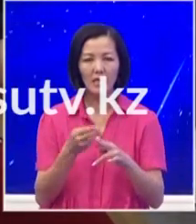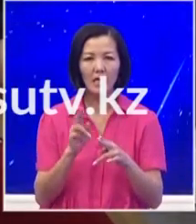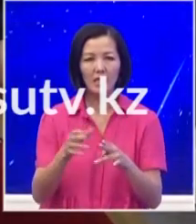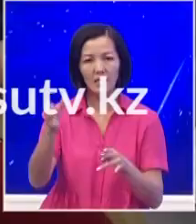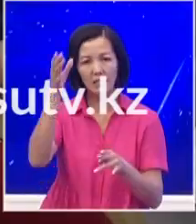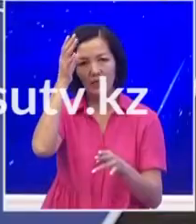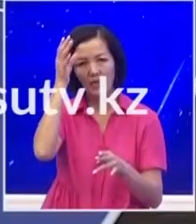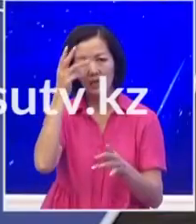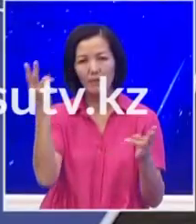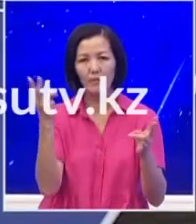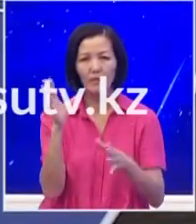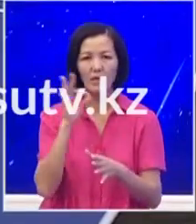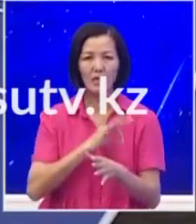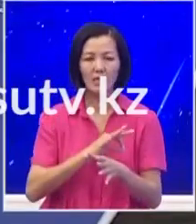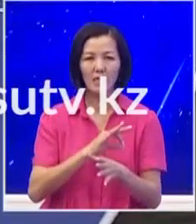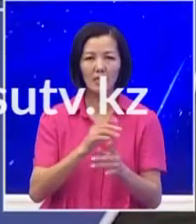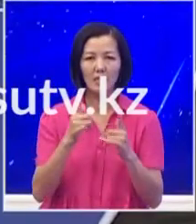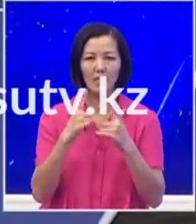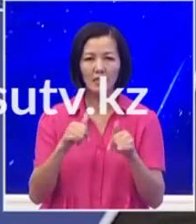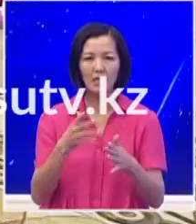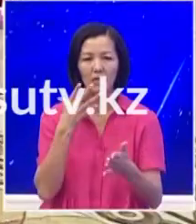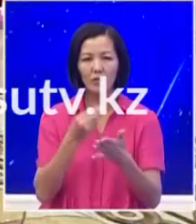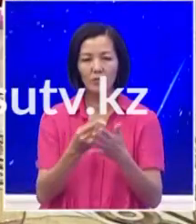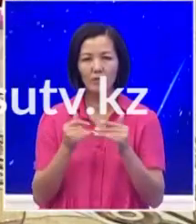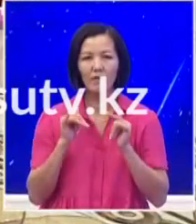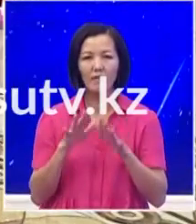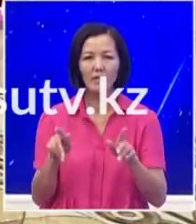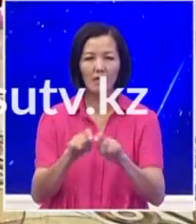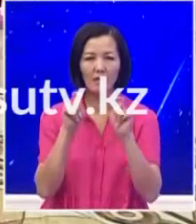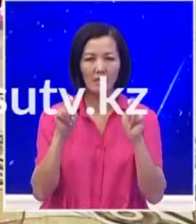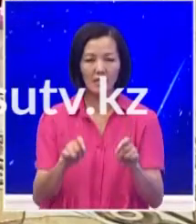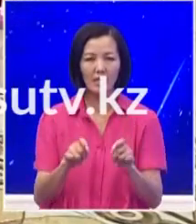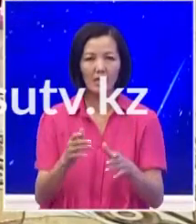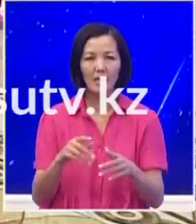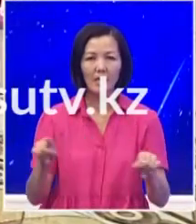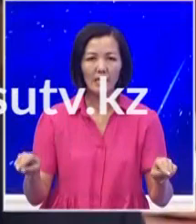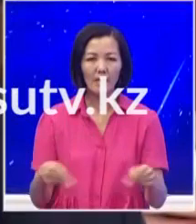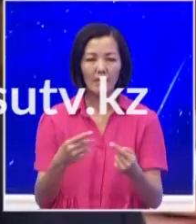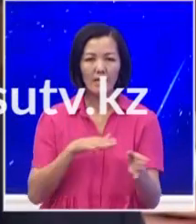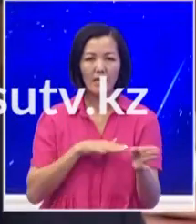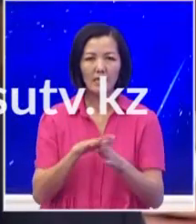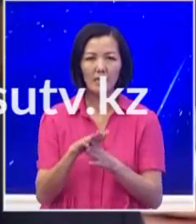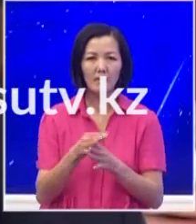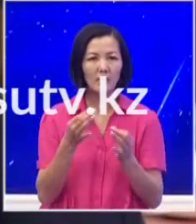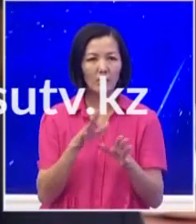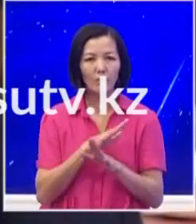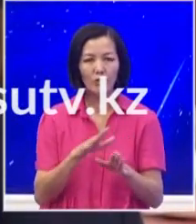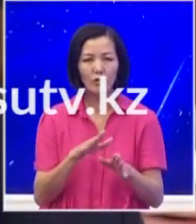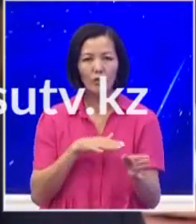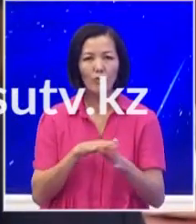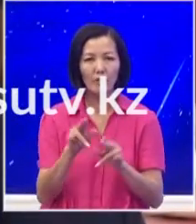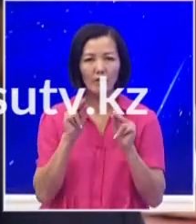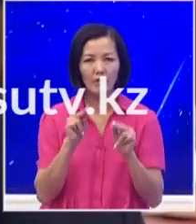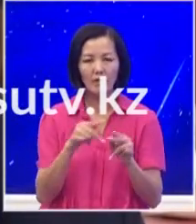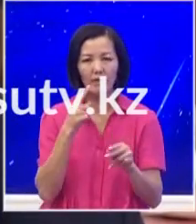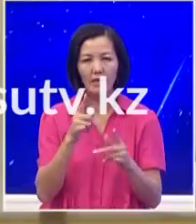Эти знания, несомненно, пригодятся для создания собственного дела. Реабилитироваться на рынке труда совсем непросто, но вполне реально,